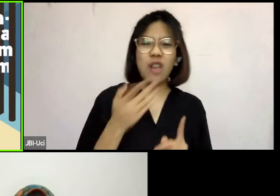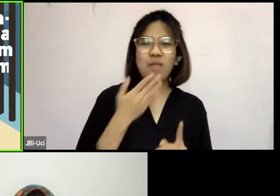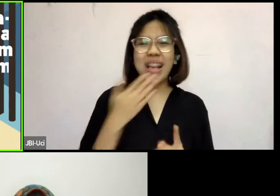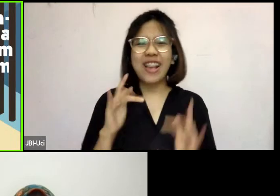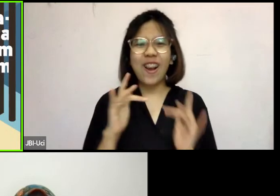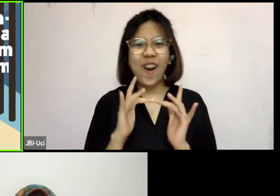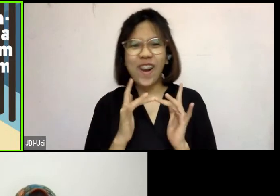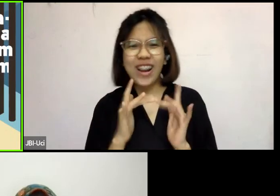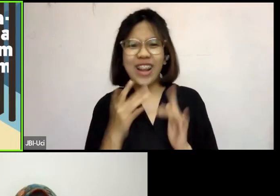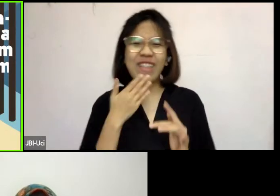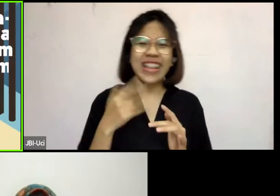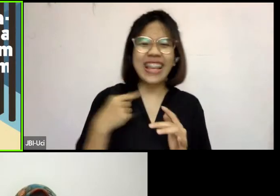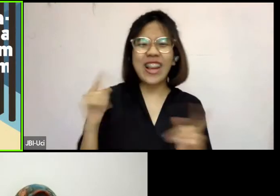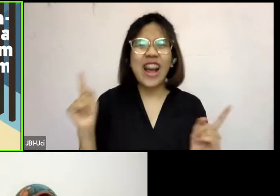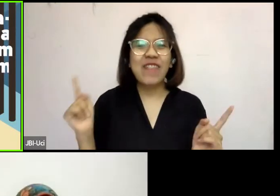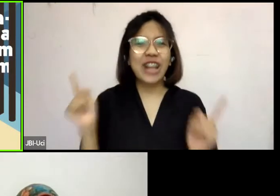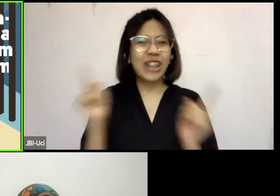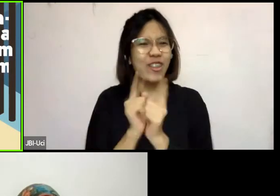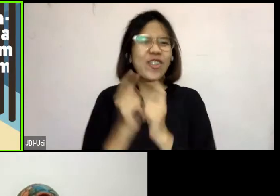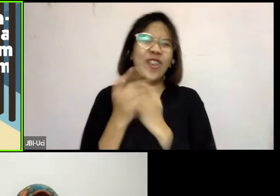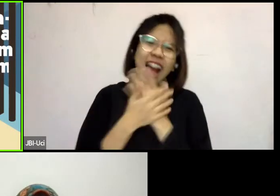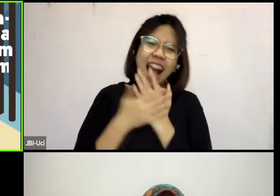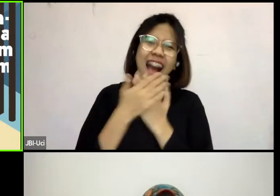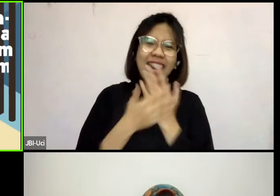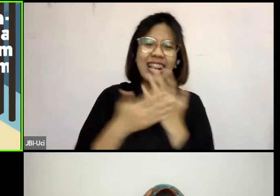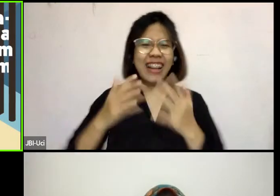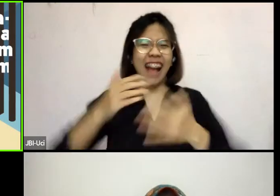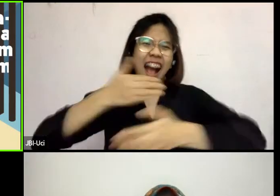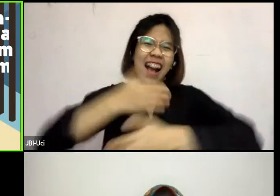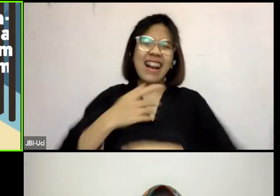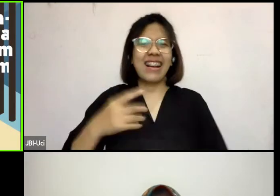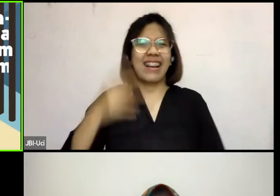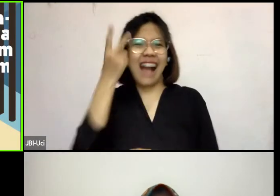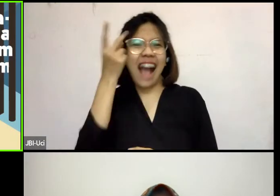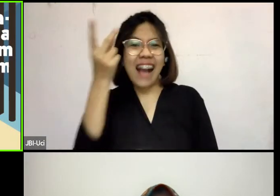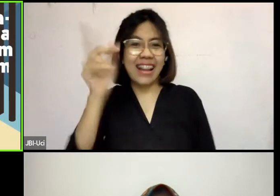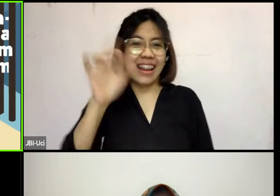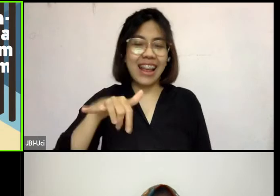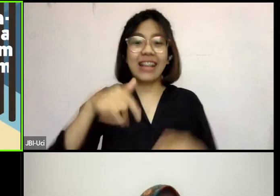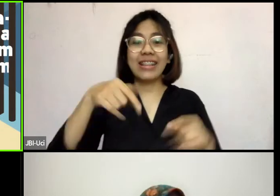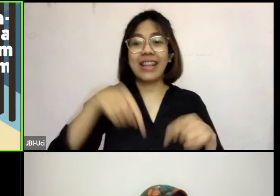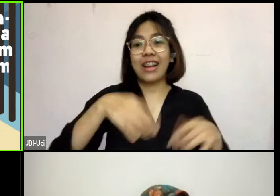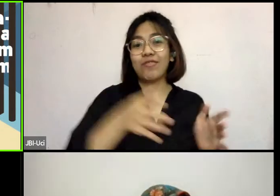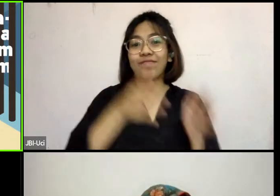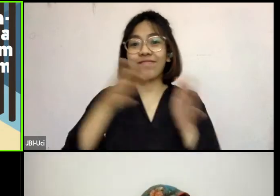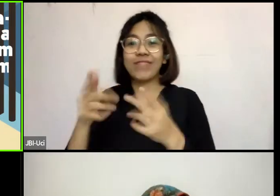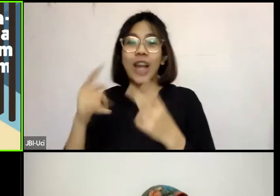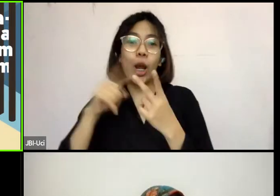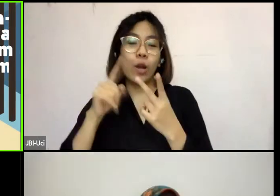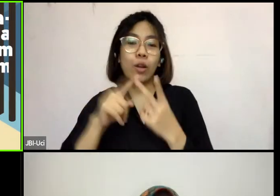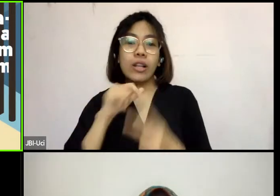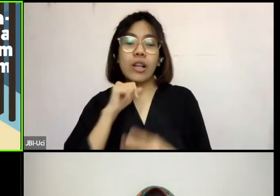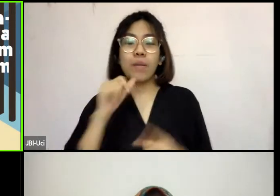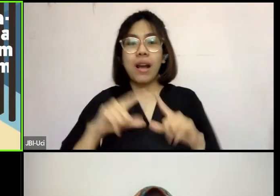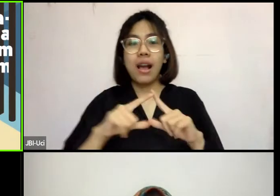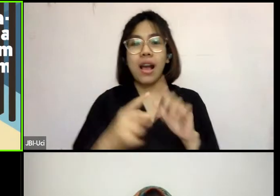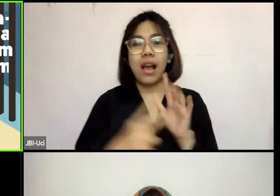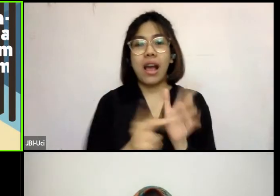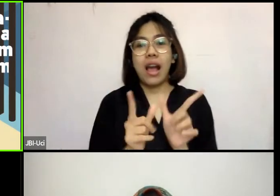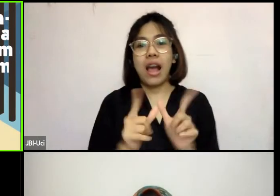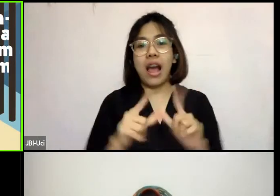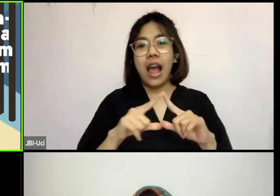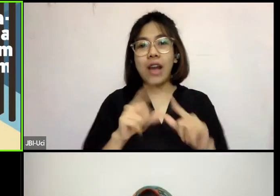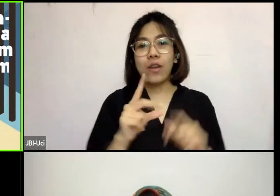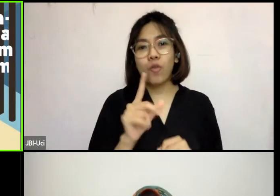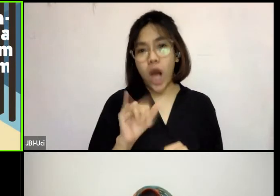sudah bertepuk tangan Disini Ayo kita langsung masuk lanjut ke pembicara kita yang kedua ada lakanua Rina tari masawoy